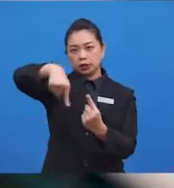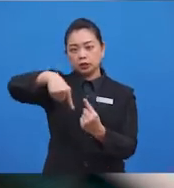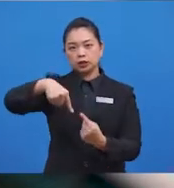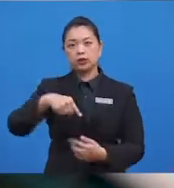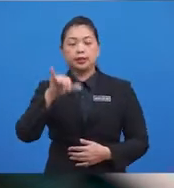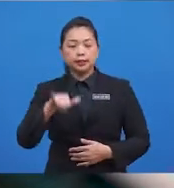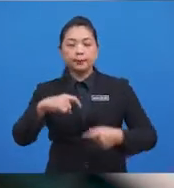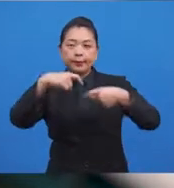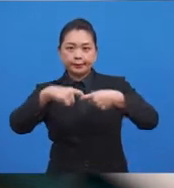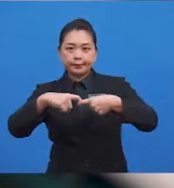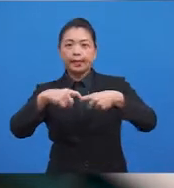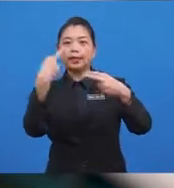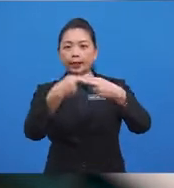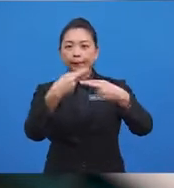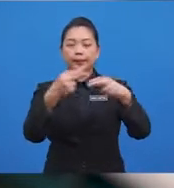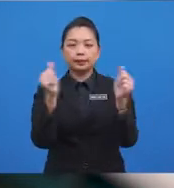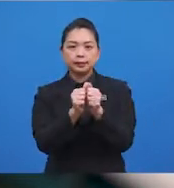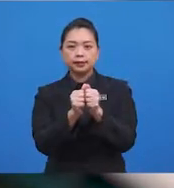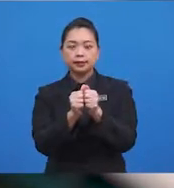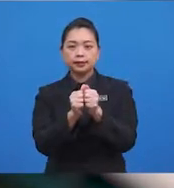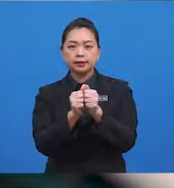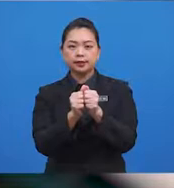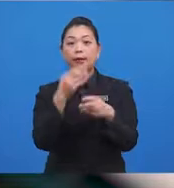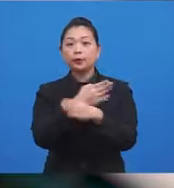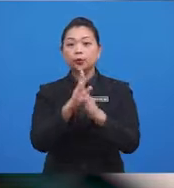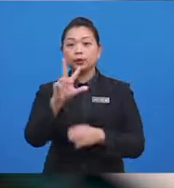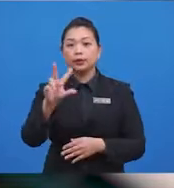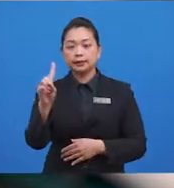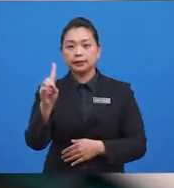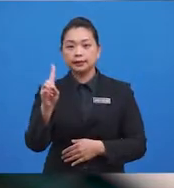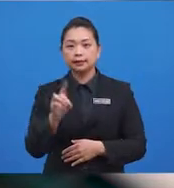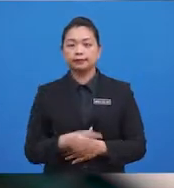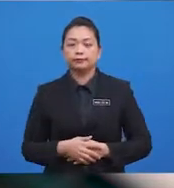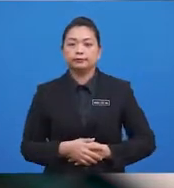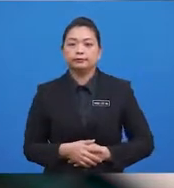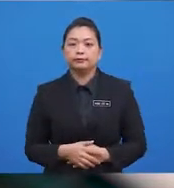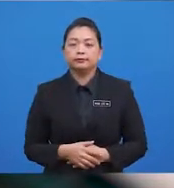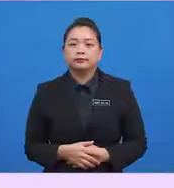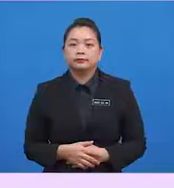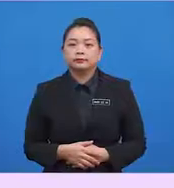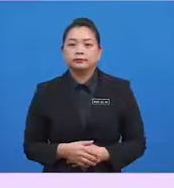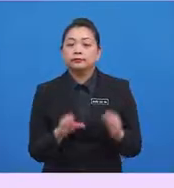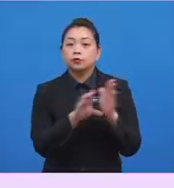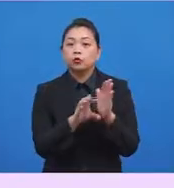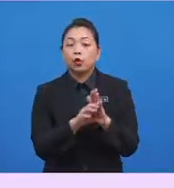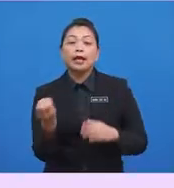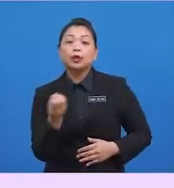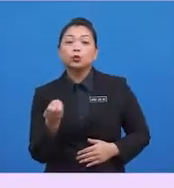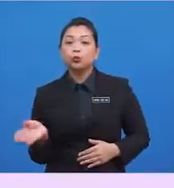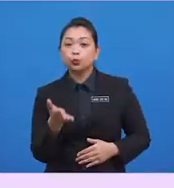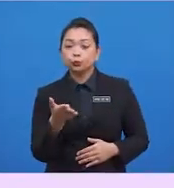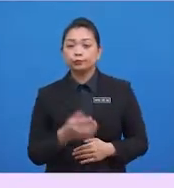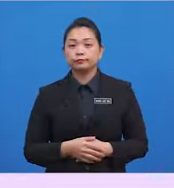yang berkait rapat dengan bentuk 3 dimensi. Sebagai contoh, dadu